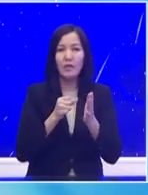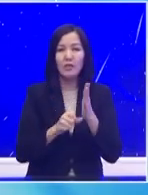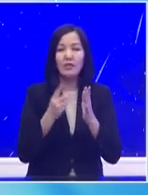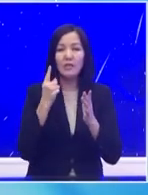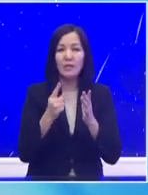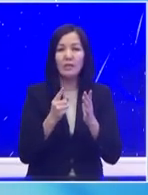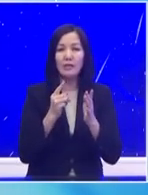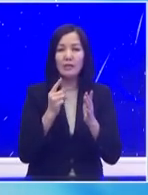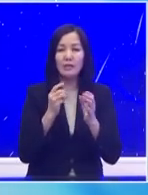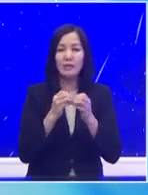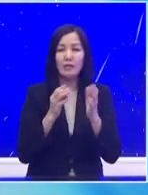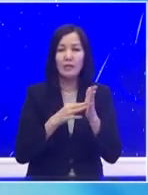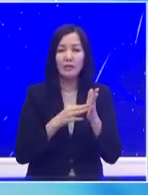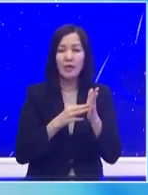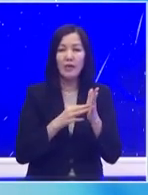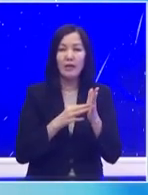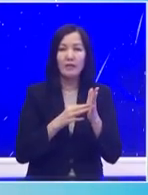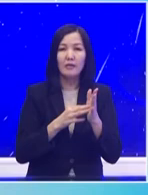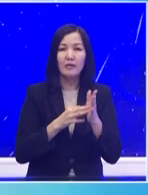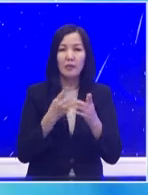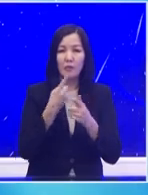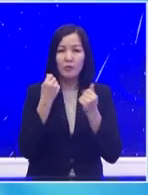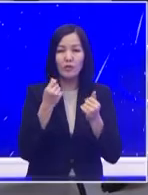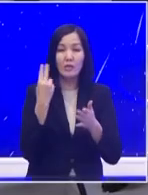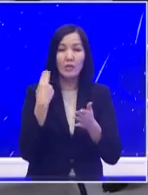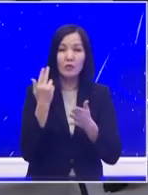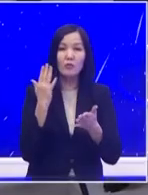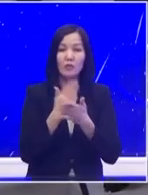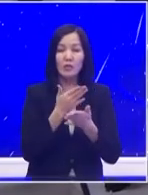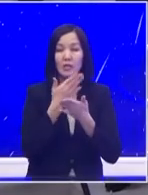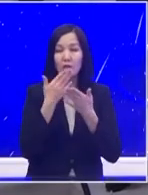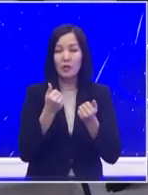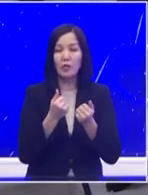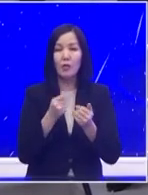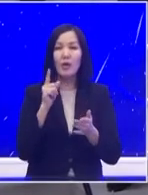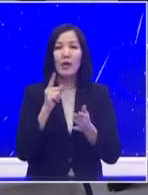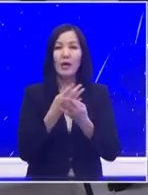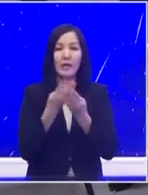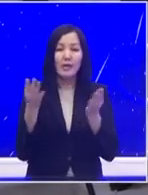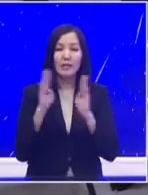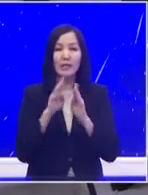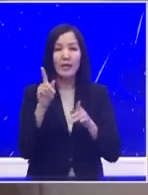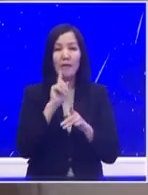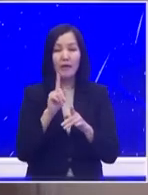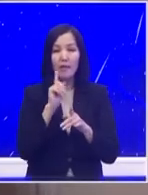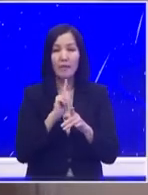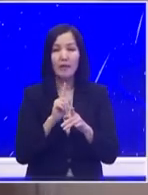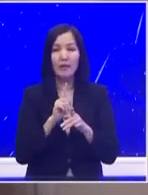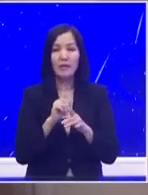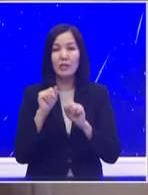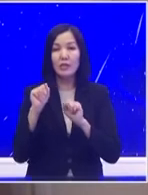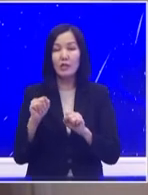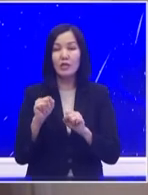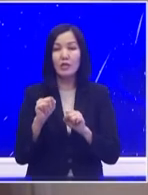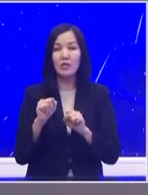601197, это по всем вопросам, чтобы узнать о наличии задолженности. Карантин государственного уровня – это временная мера. Защитные механизмы